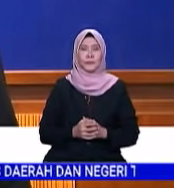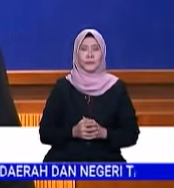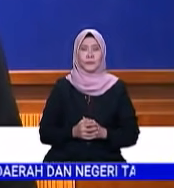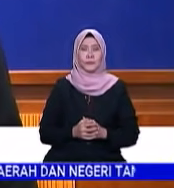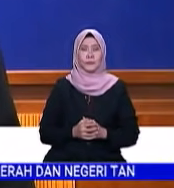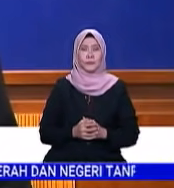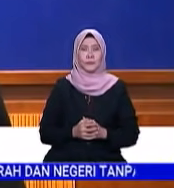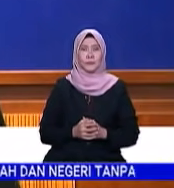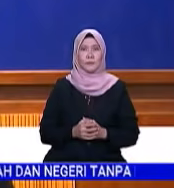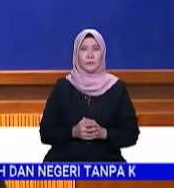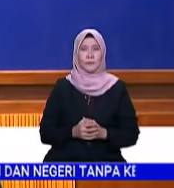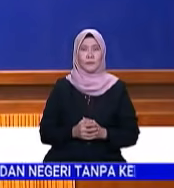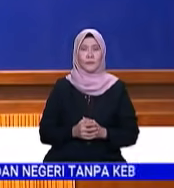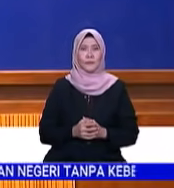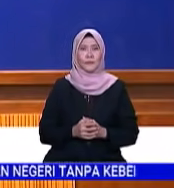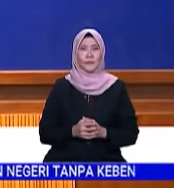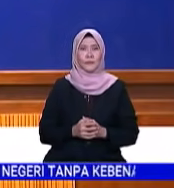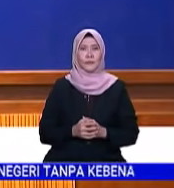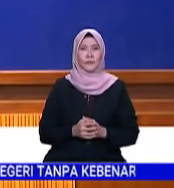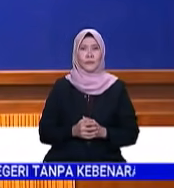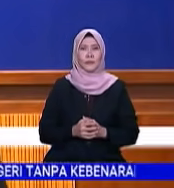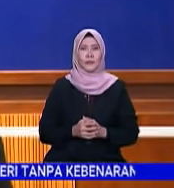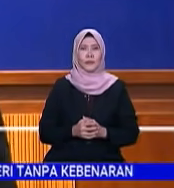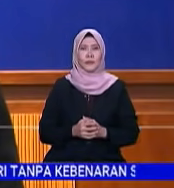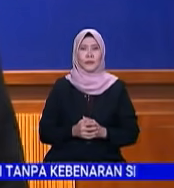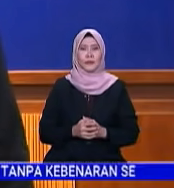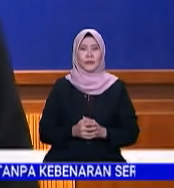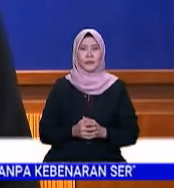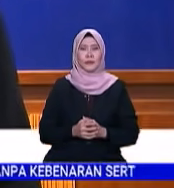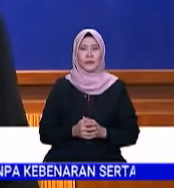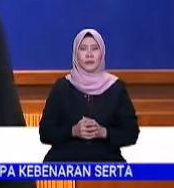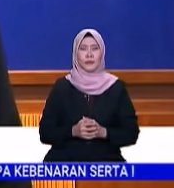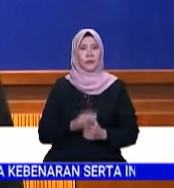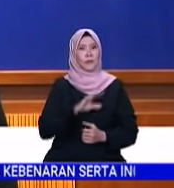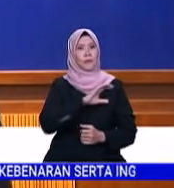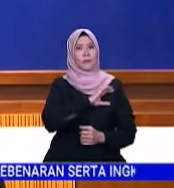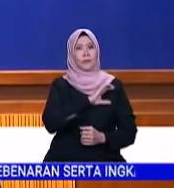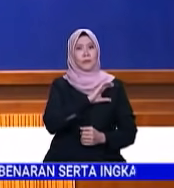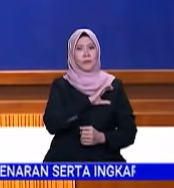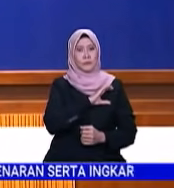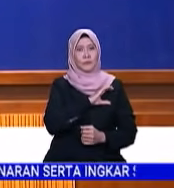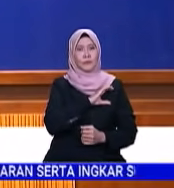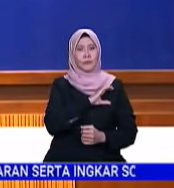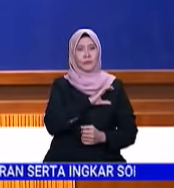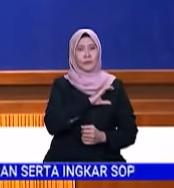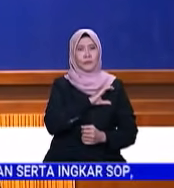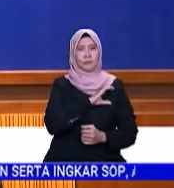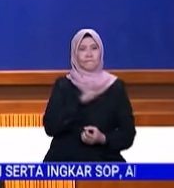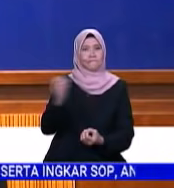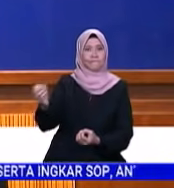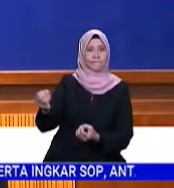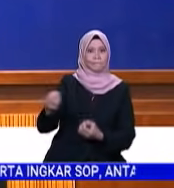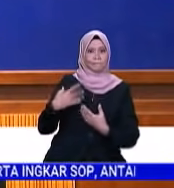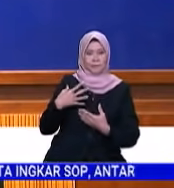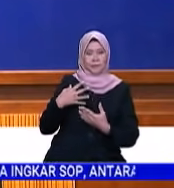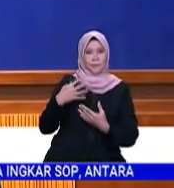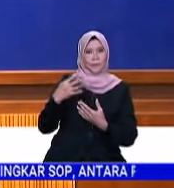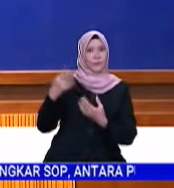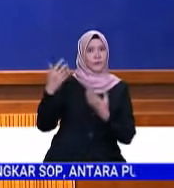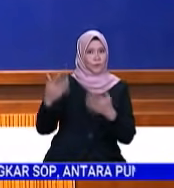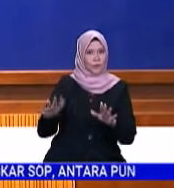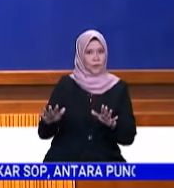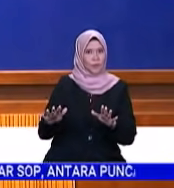Pihak polis telah menerima satu maklumat